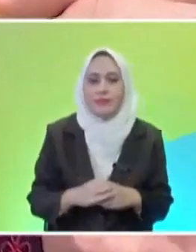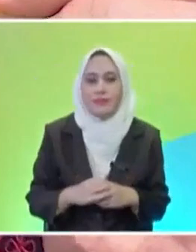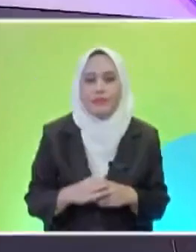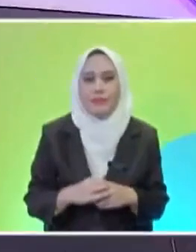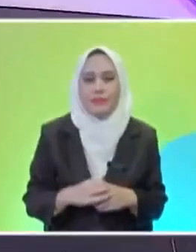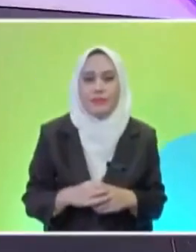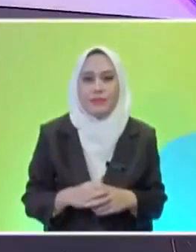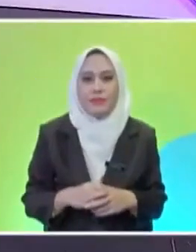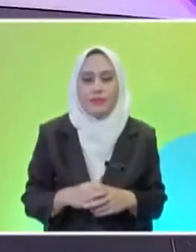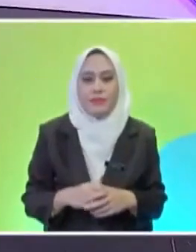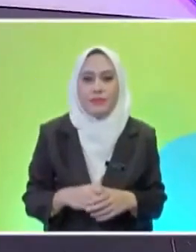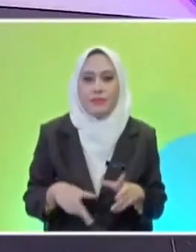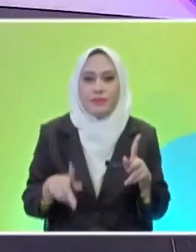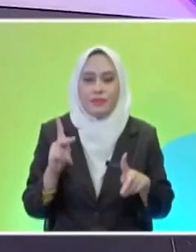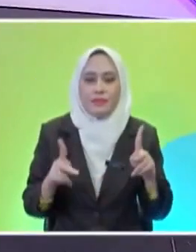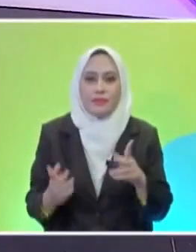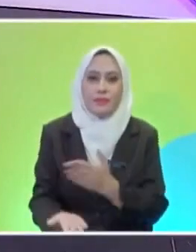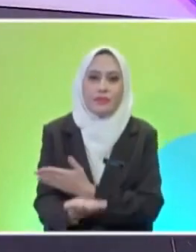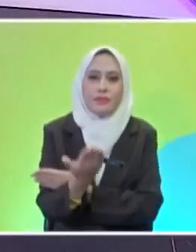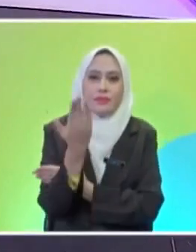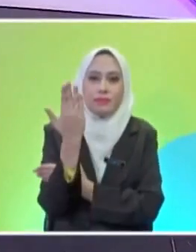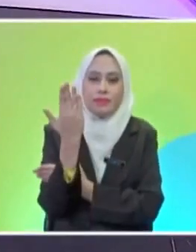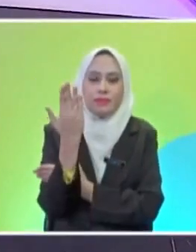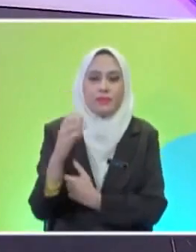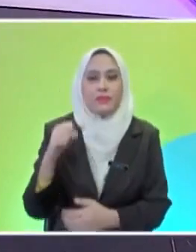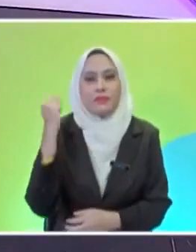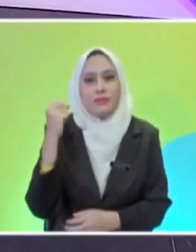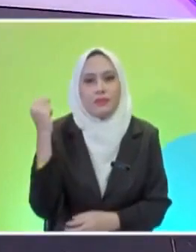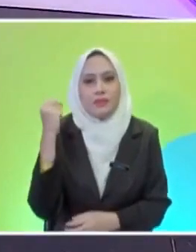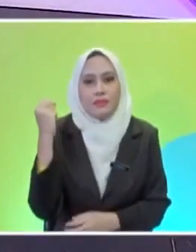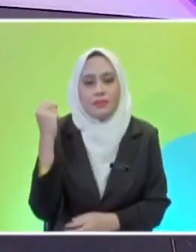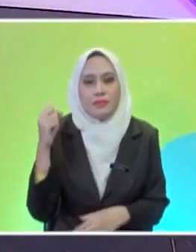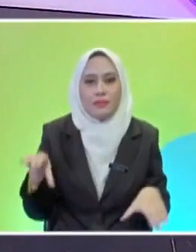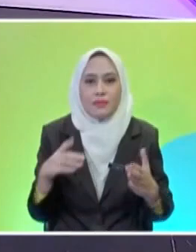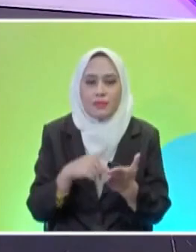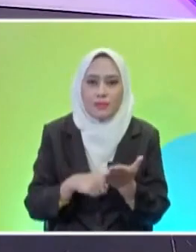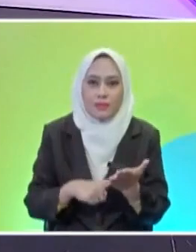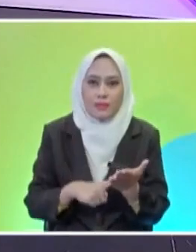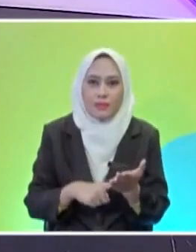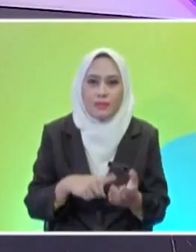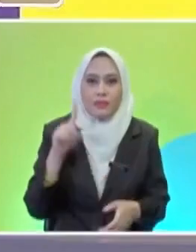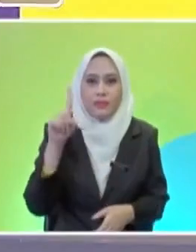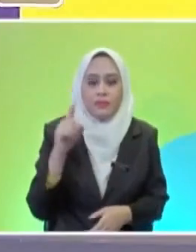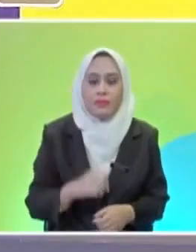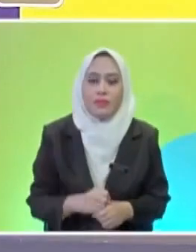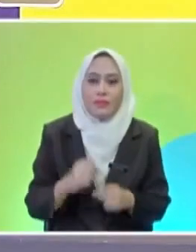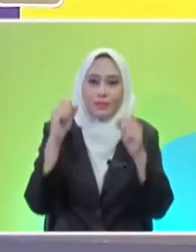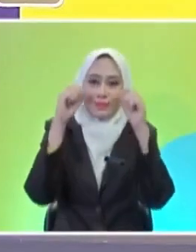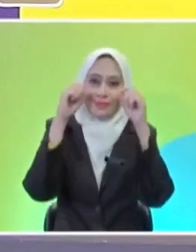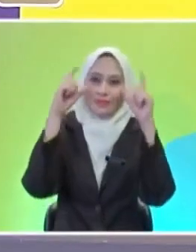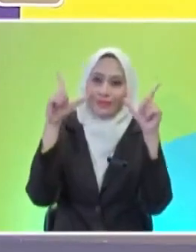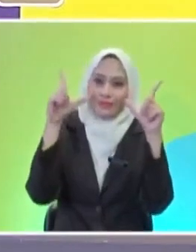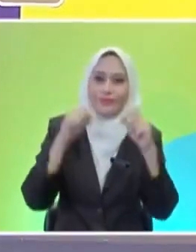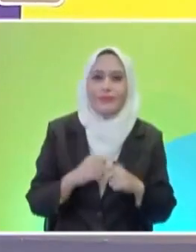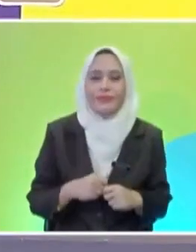Okey, cikgu sayang. Okay, waktu pagi kita selalu apa? Pagi pertama sekali kita buat. Mesti saya bangun tidur lah, cikgu, kalau pagi.